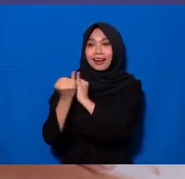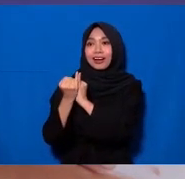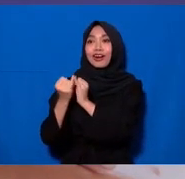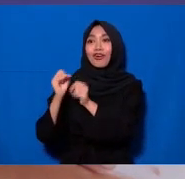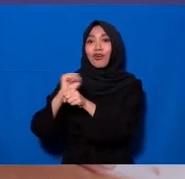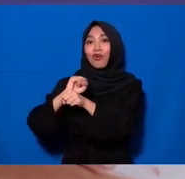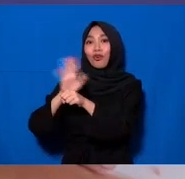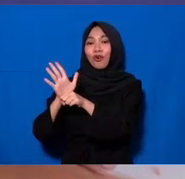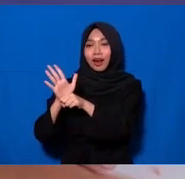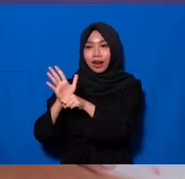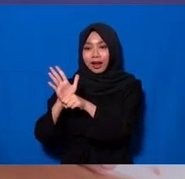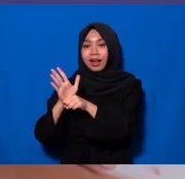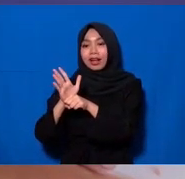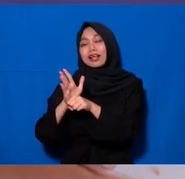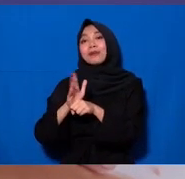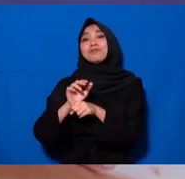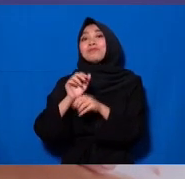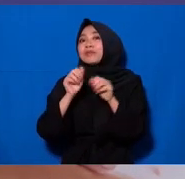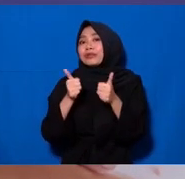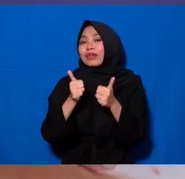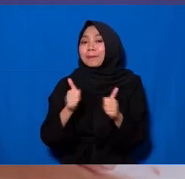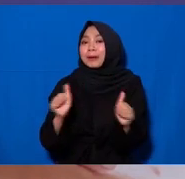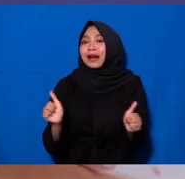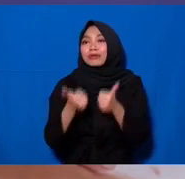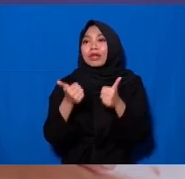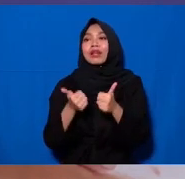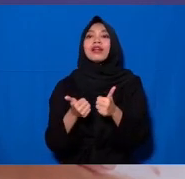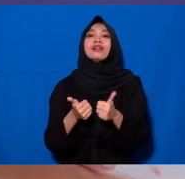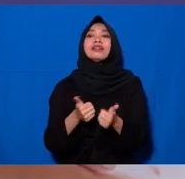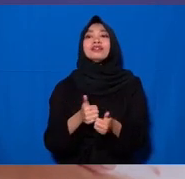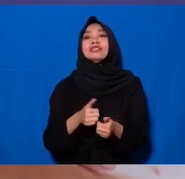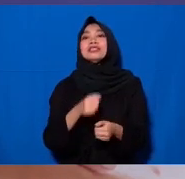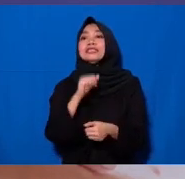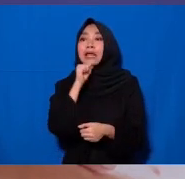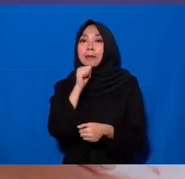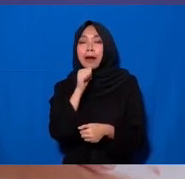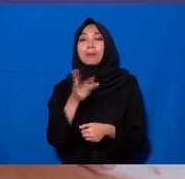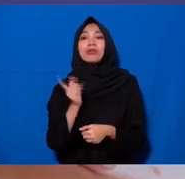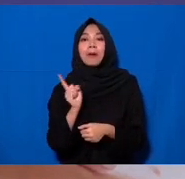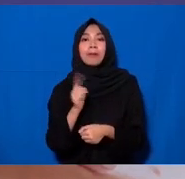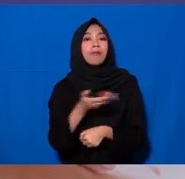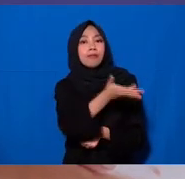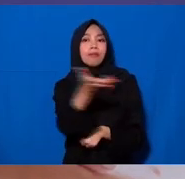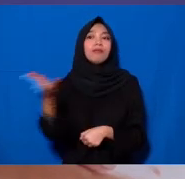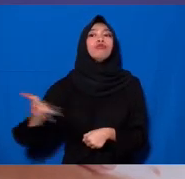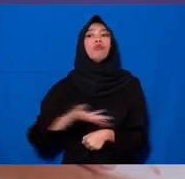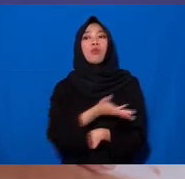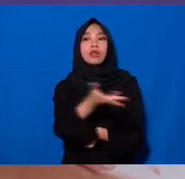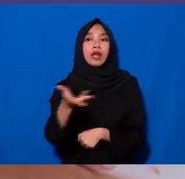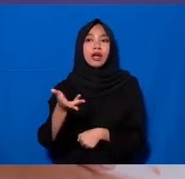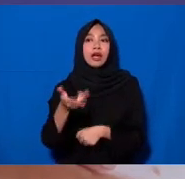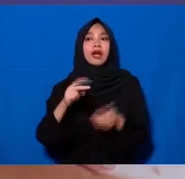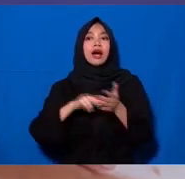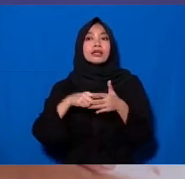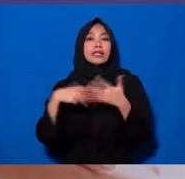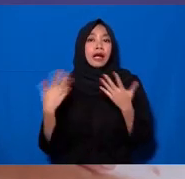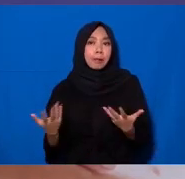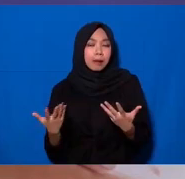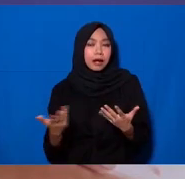penanggulangan COVID-19 ini terletak pada kita. Oleh karena itu, patuhi